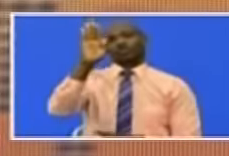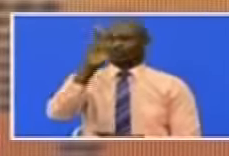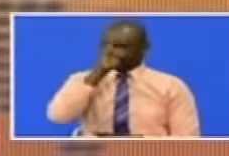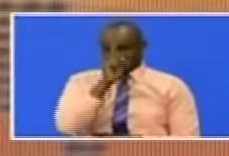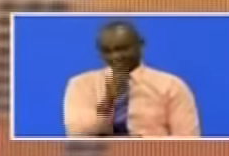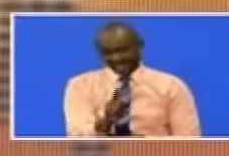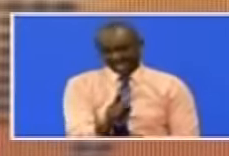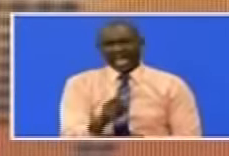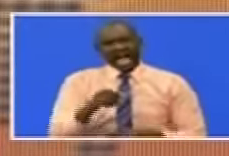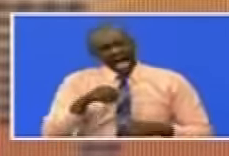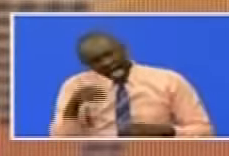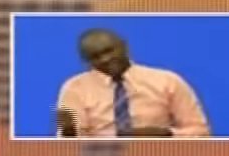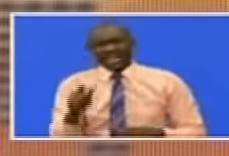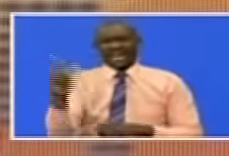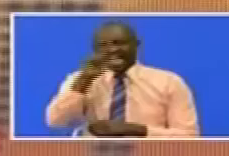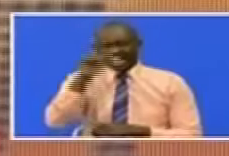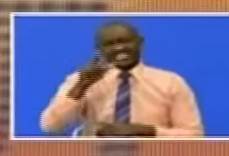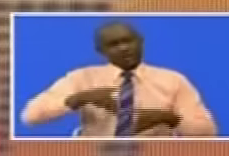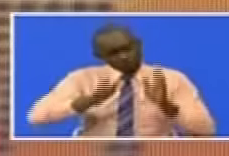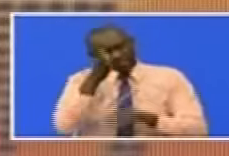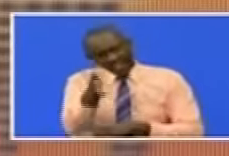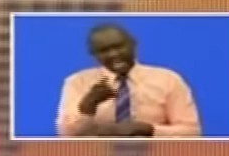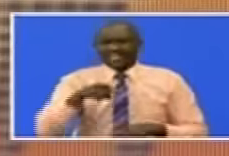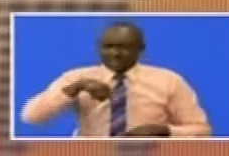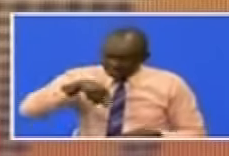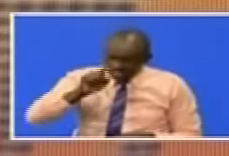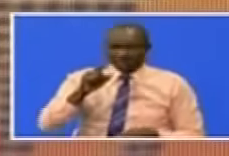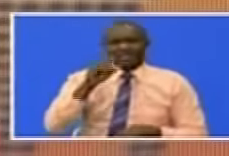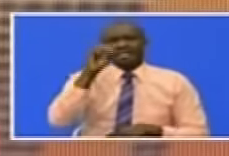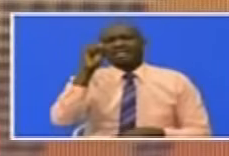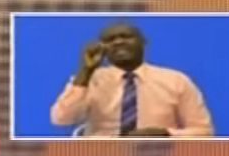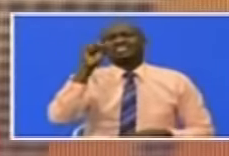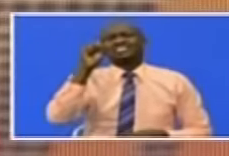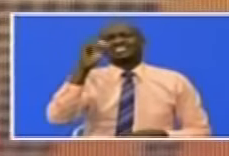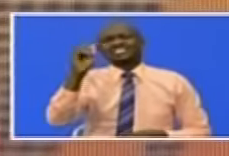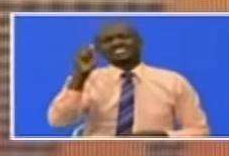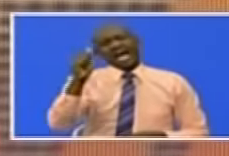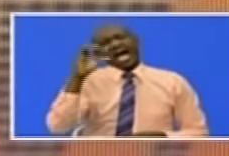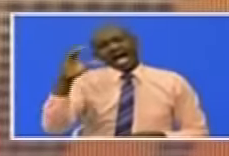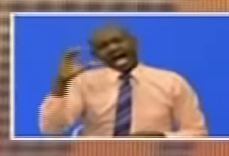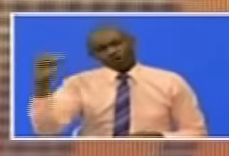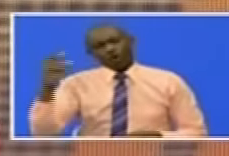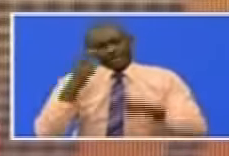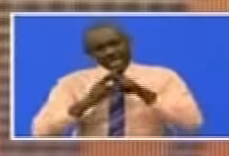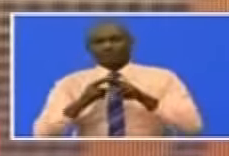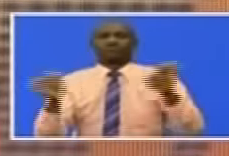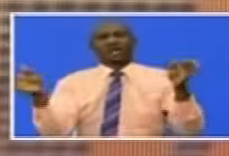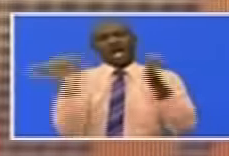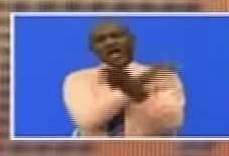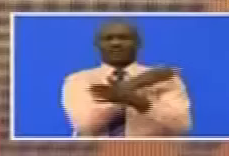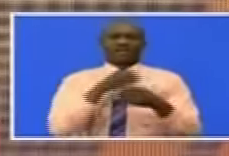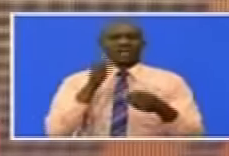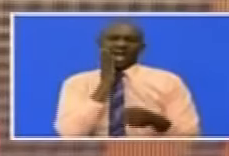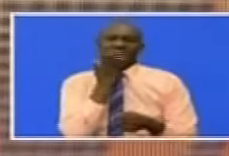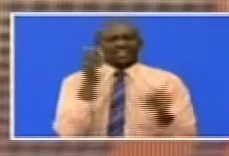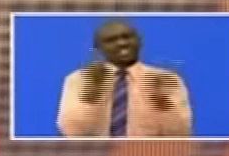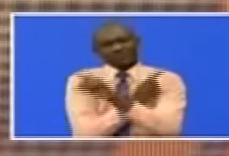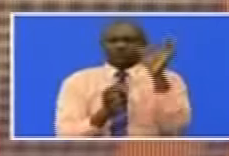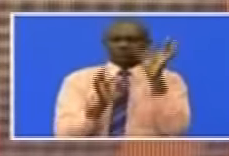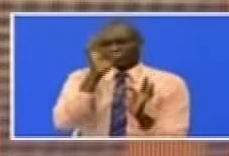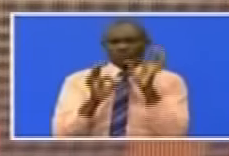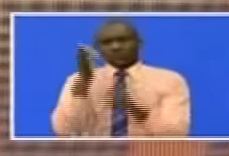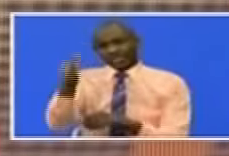yenye michoro mikubwa iliyoziba majina ya vyama vya muungano pamoja na yale yenye kucheza mziki wa kilele ya juu.